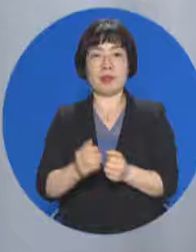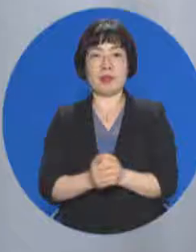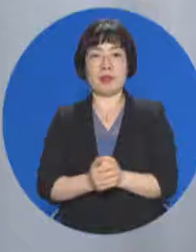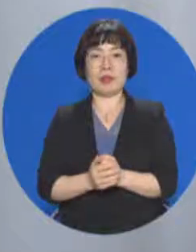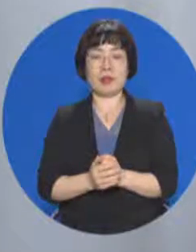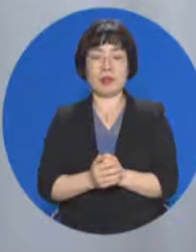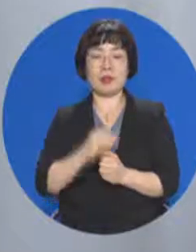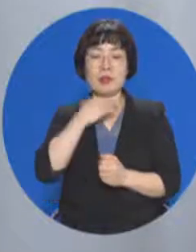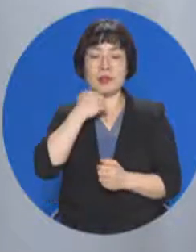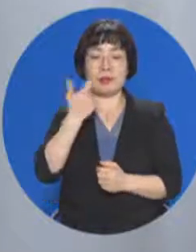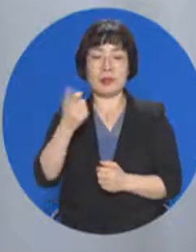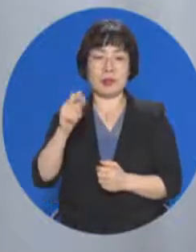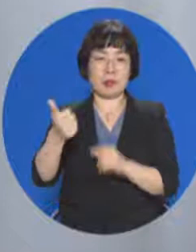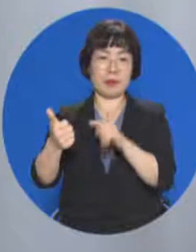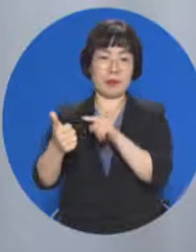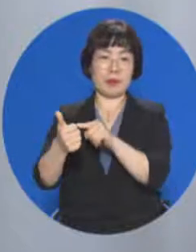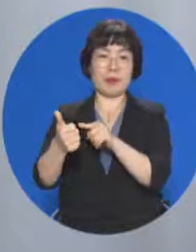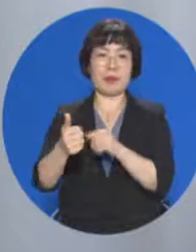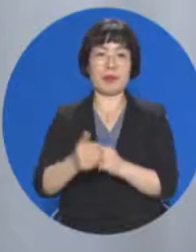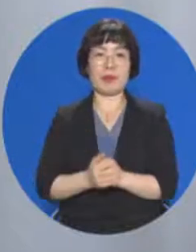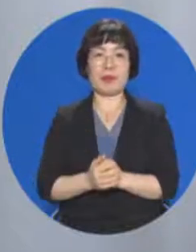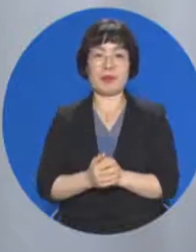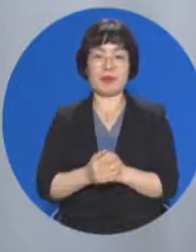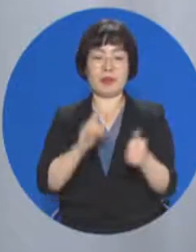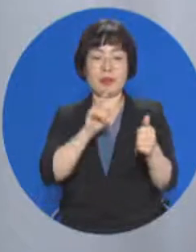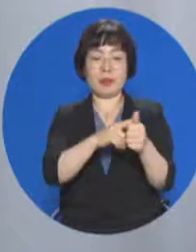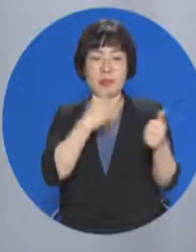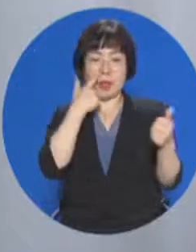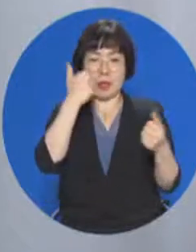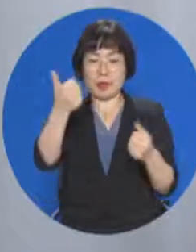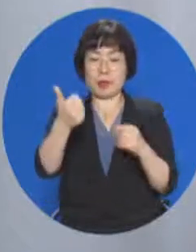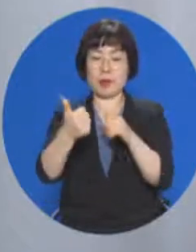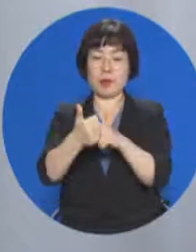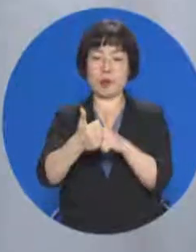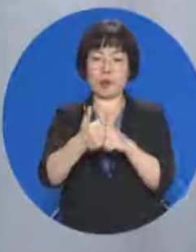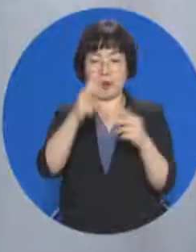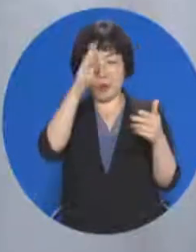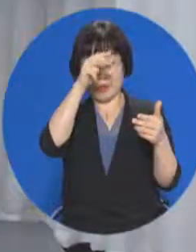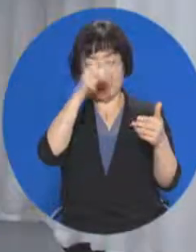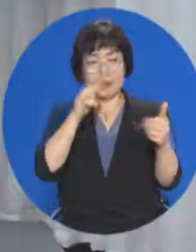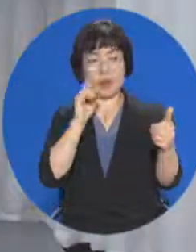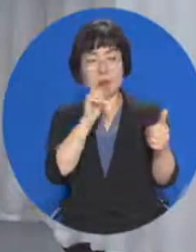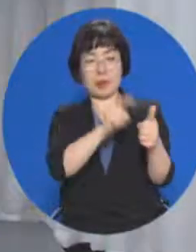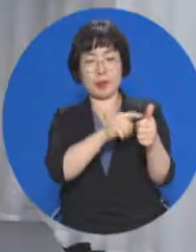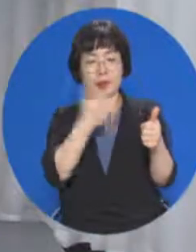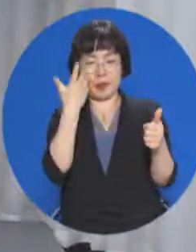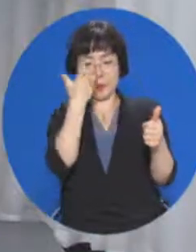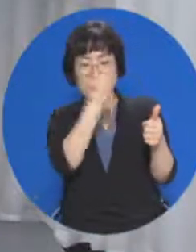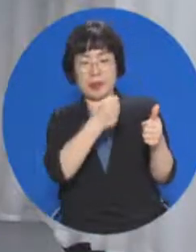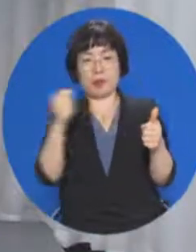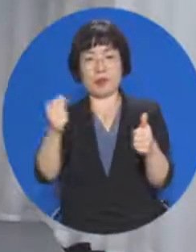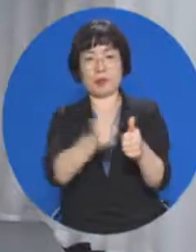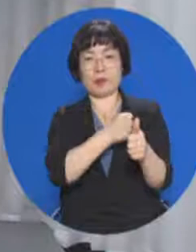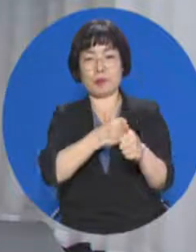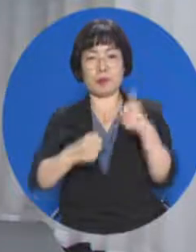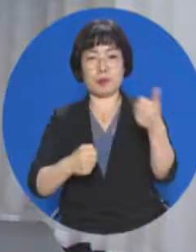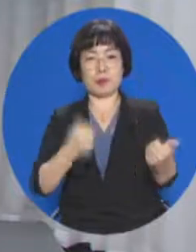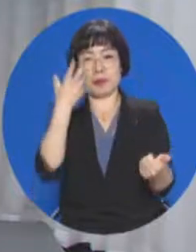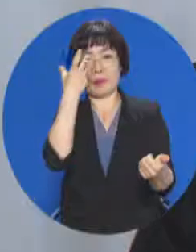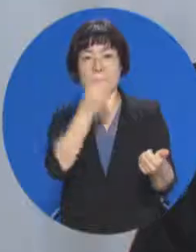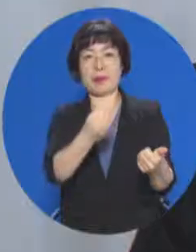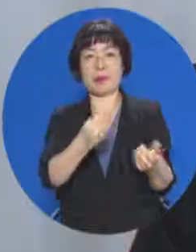당시 16살이었던 마병옥 씨가 박 씨의 아버지가 경찰에 맞아 숨지는 장면을 생생히 목격했기